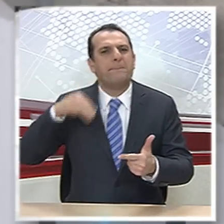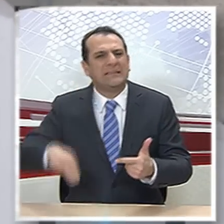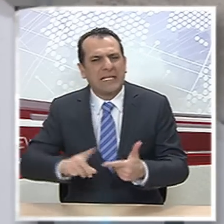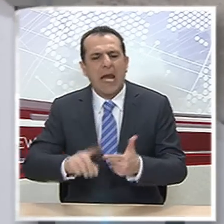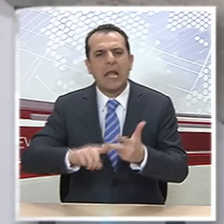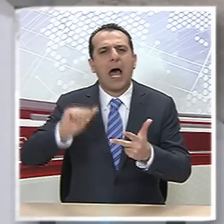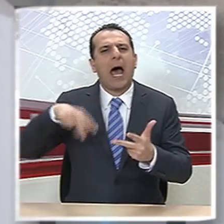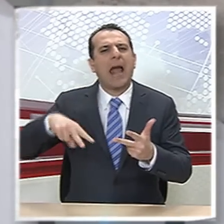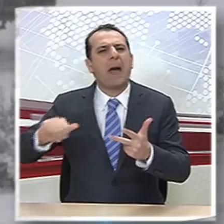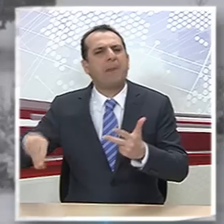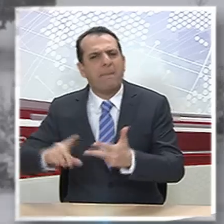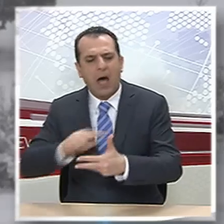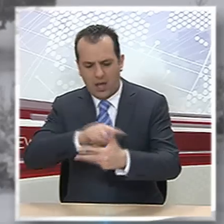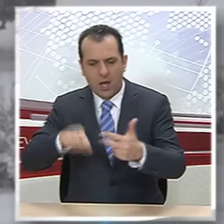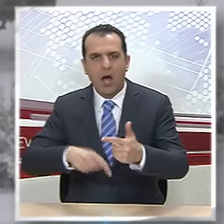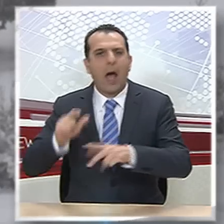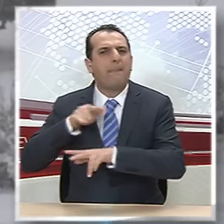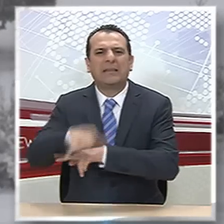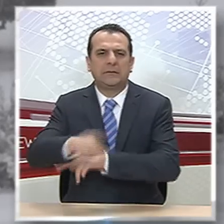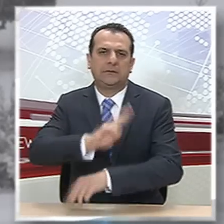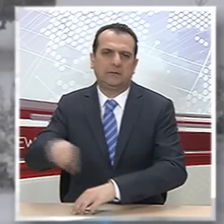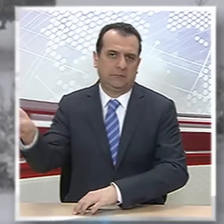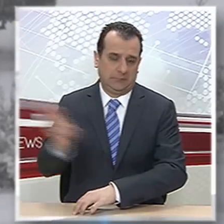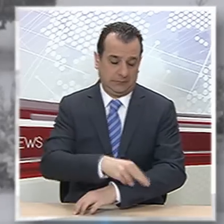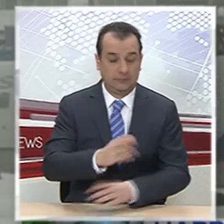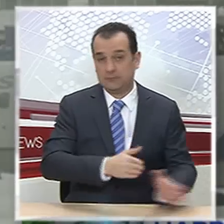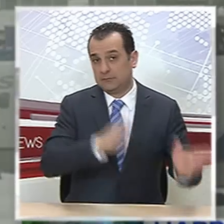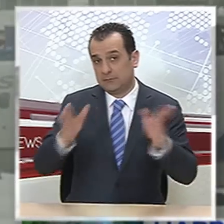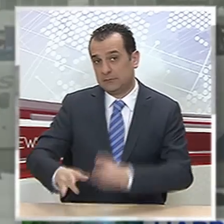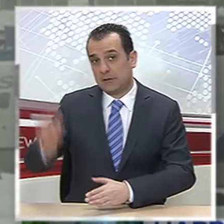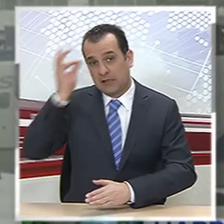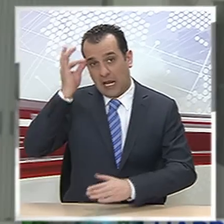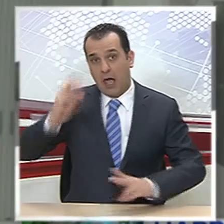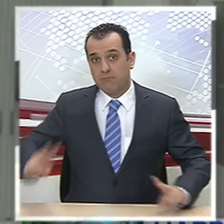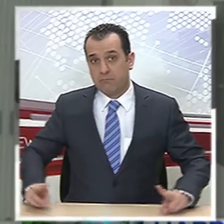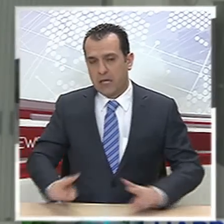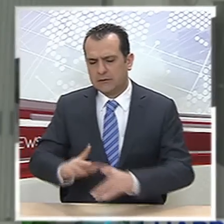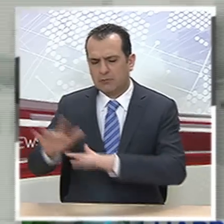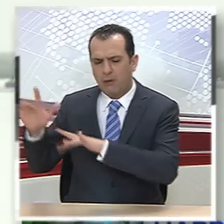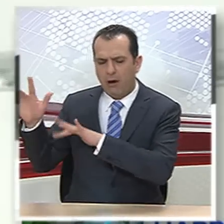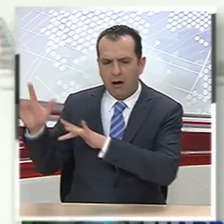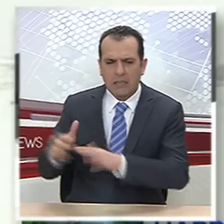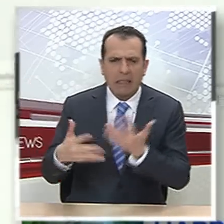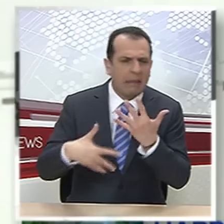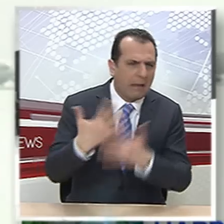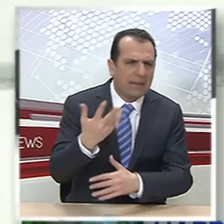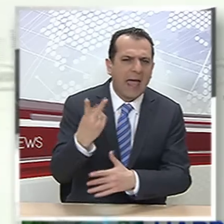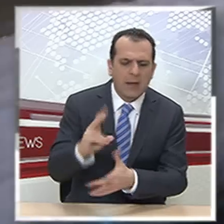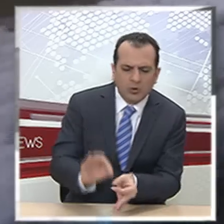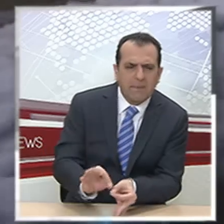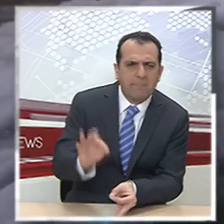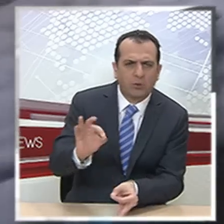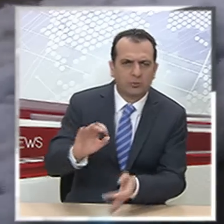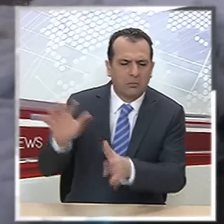ακυρωθεί χιλιάδες πτήσεις την ίδια ώρα. Η χιονοθύελλα Γκαμπριέλα χτυπά τη Γαλλία. Στο Παρίσι το χιόνι φτάνει τους 15 με 20 πόντους. Στην